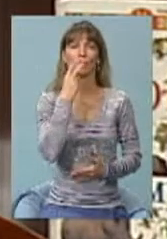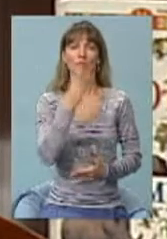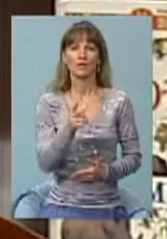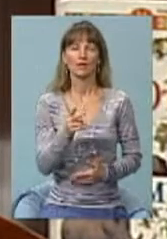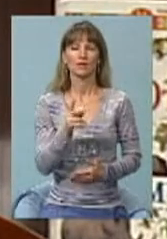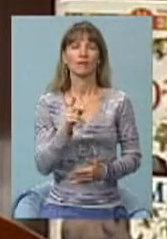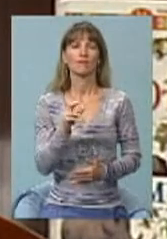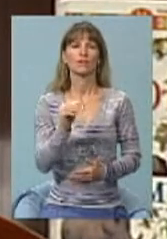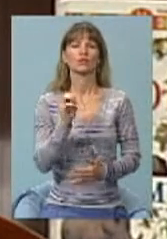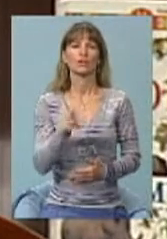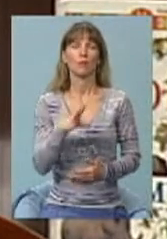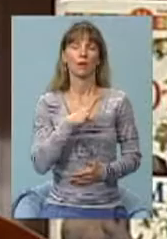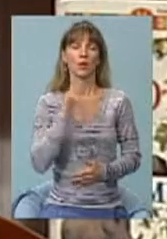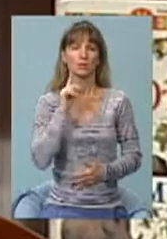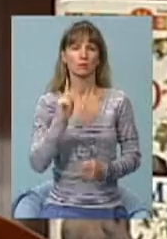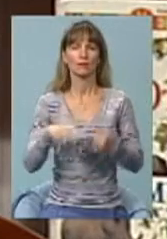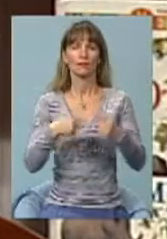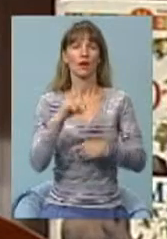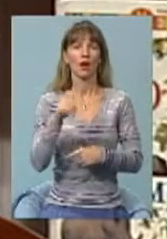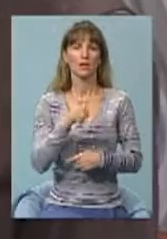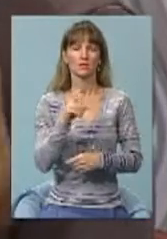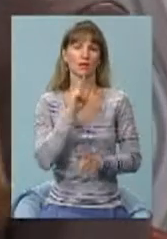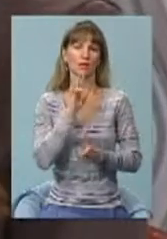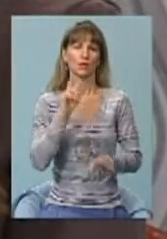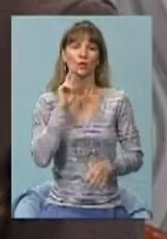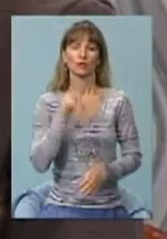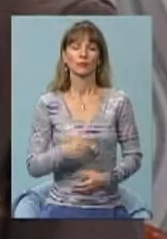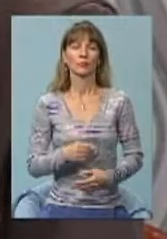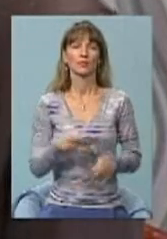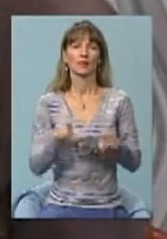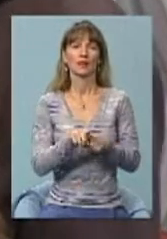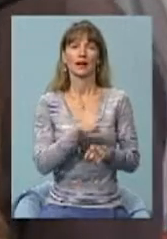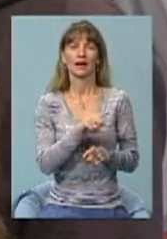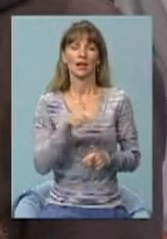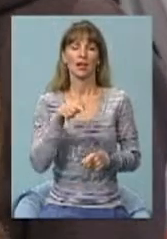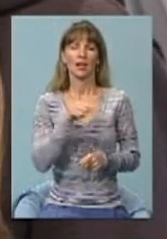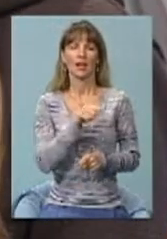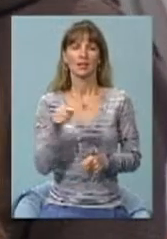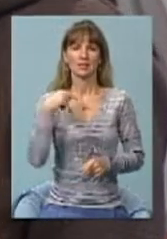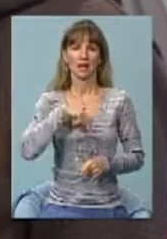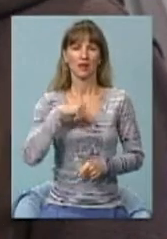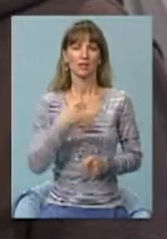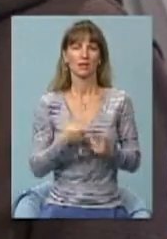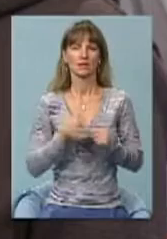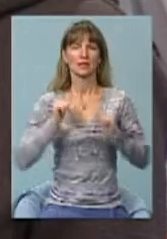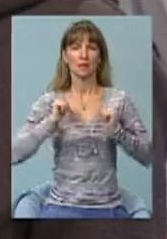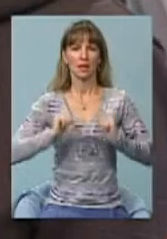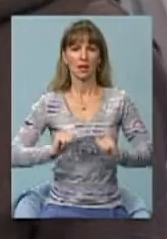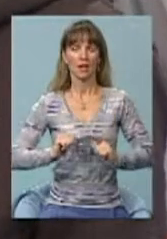чем их ошибка была, и в следующий раз ее не допустят. Знаю, що і називається така риса характеру, як смиренність. Тобто, коли людина, ну, дійсно